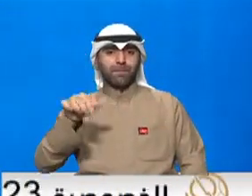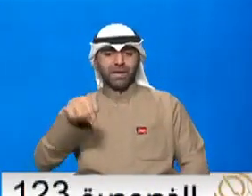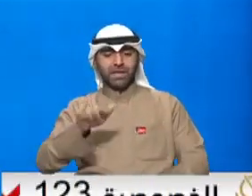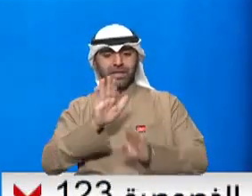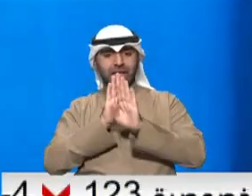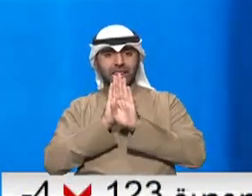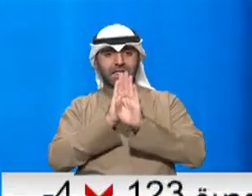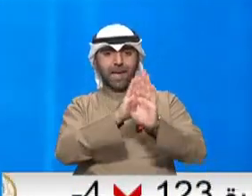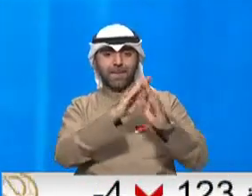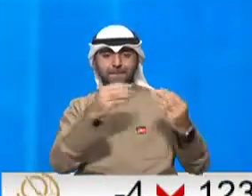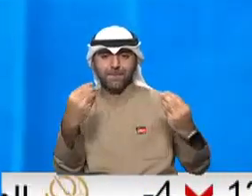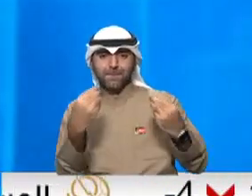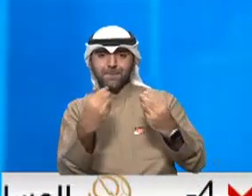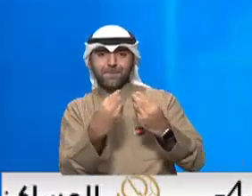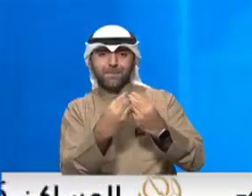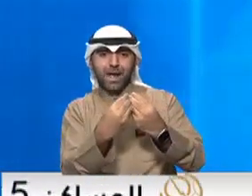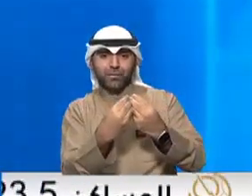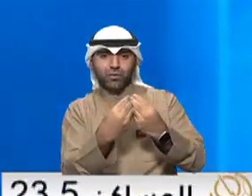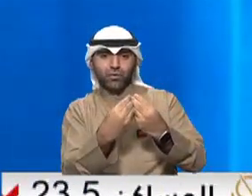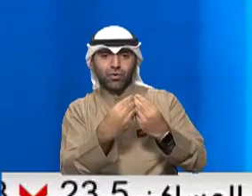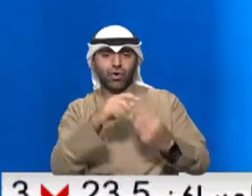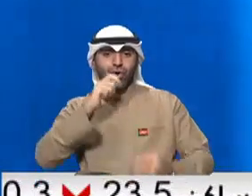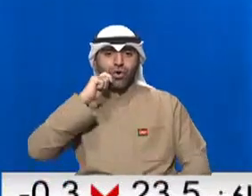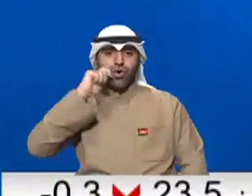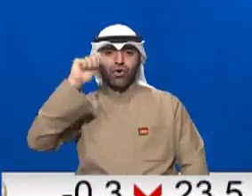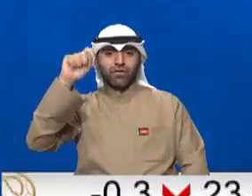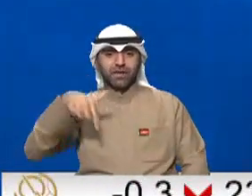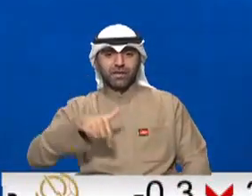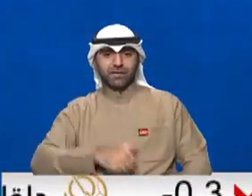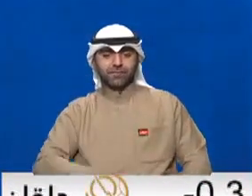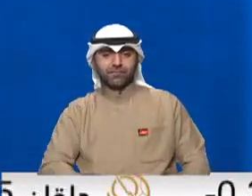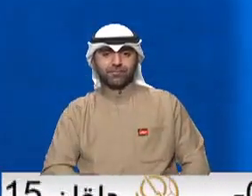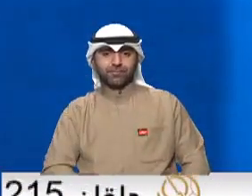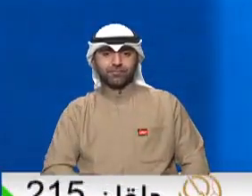أخرى، برأيك إلى أين يميل ميزان القوى؟